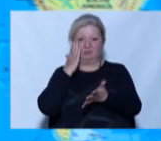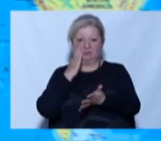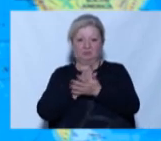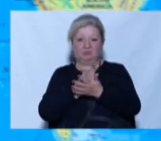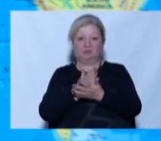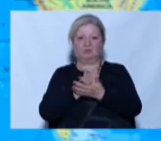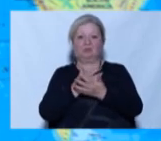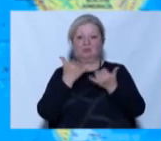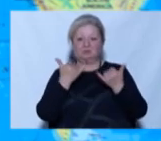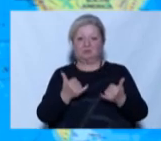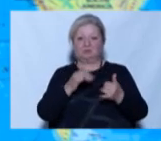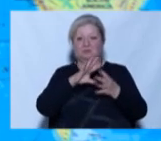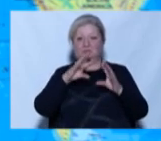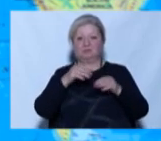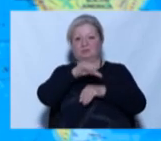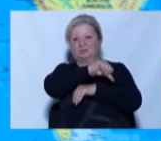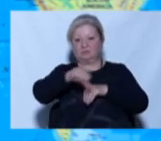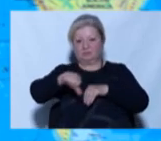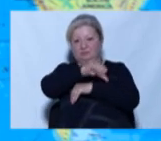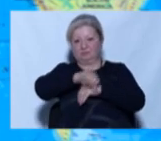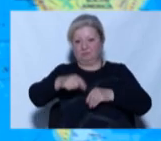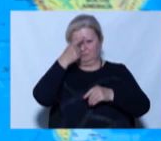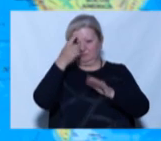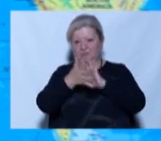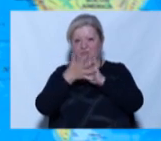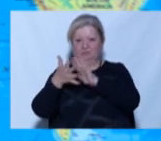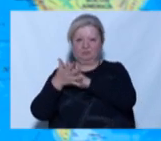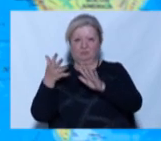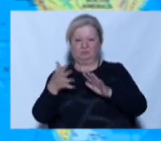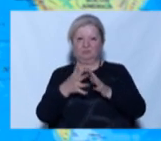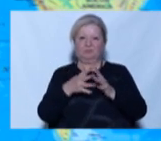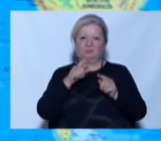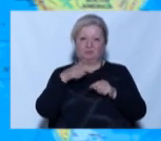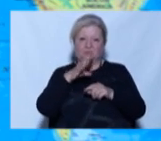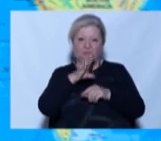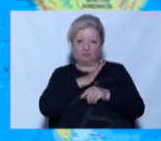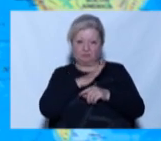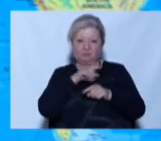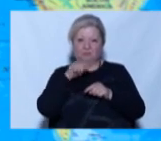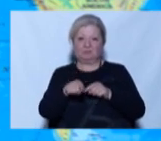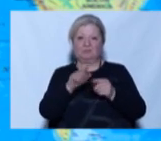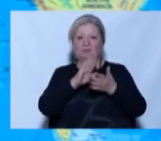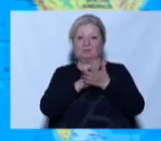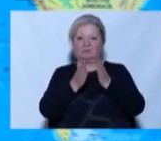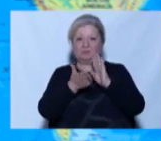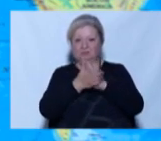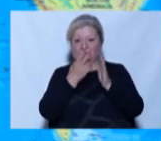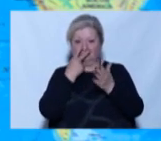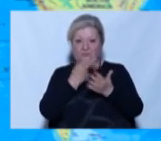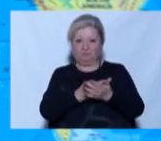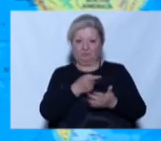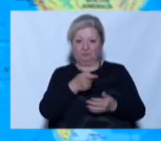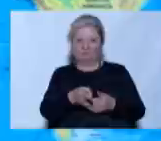ყველაფერი ერთმანეთისაგან საზღვრით გამოიყოფა. ჩვენ ვთქვით, რომ აი ამ მდებარეობის მიხედვით, გარდა